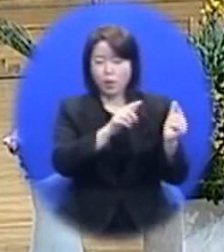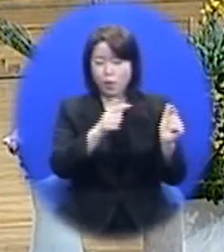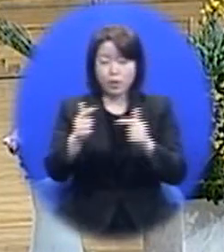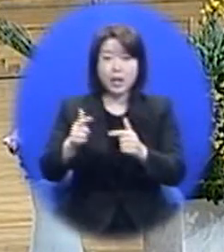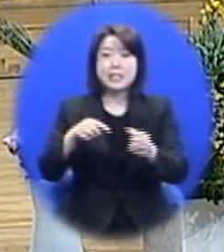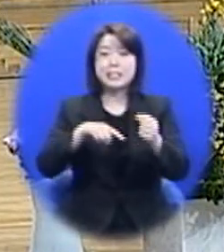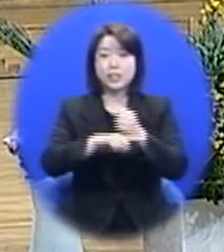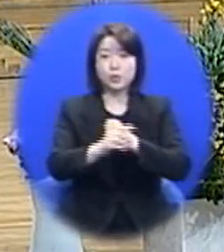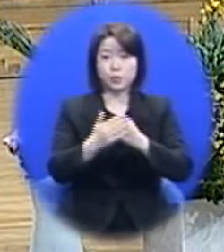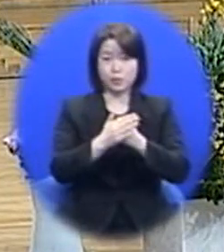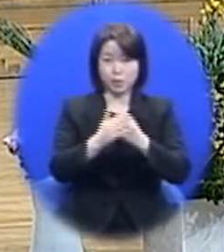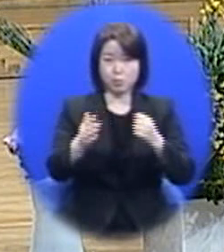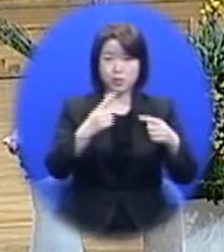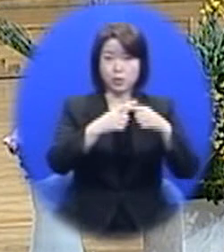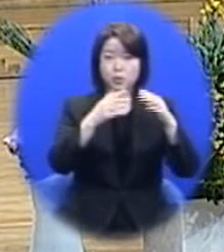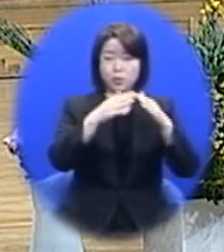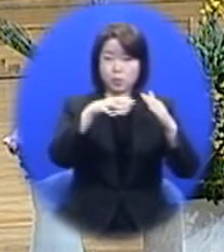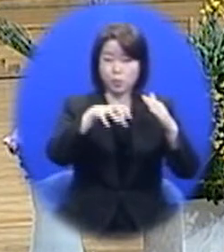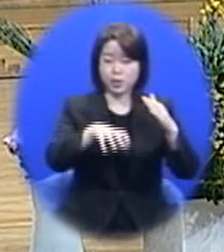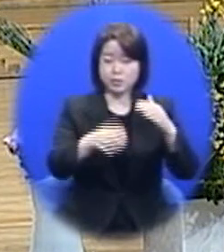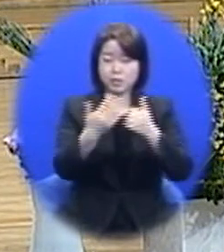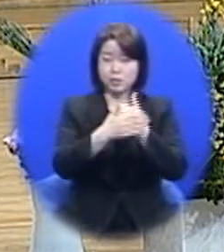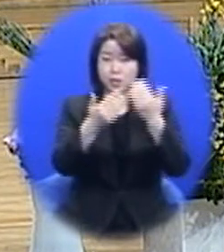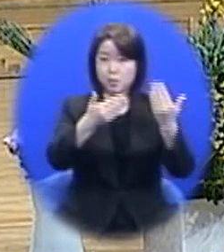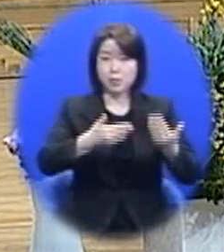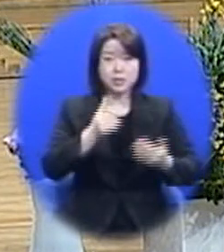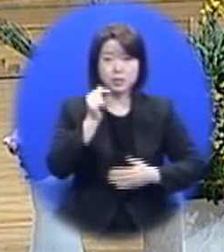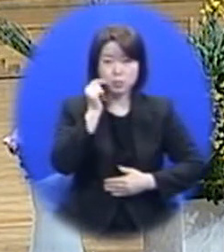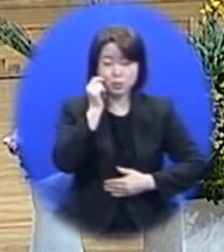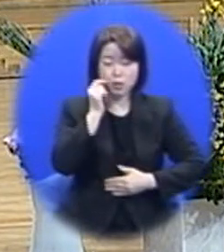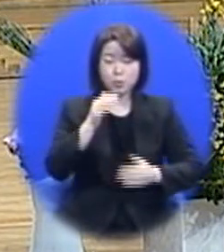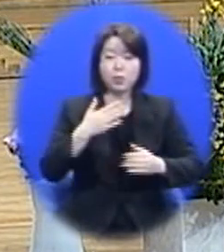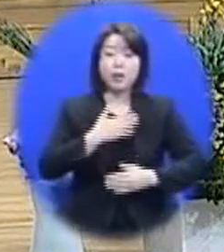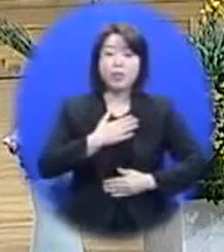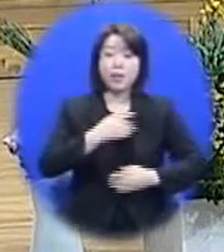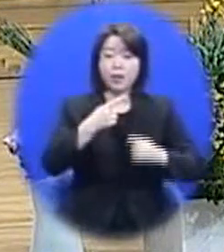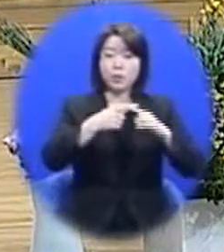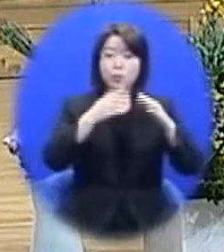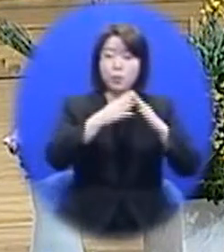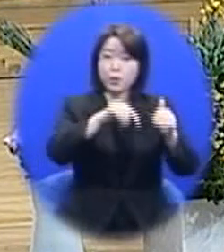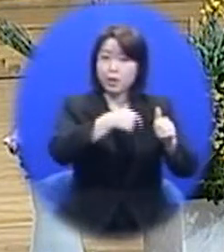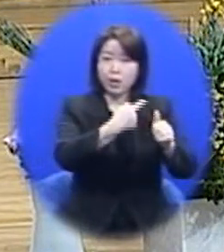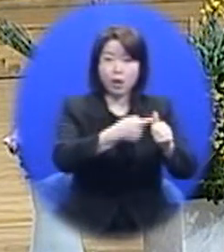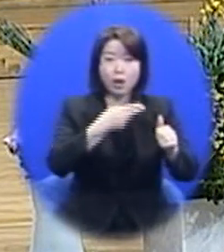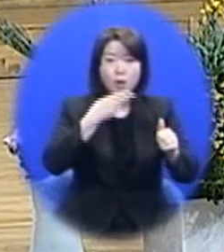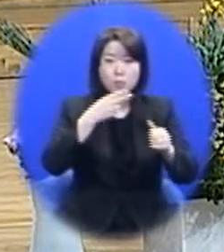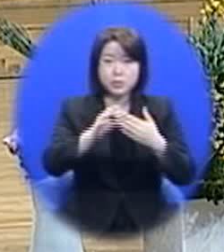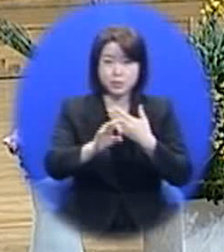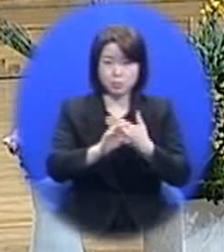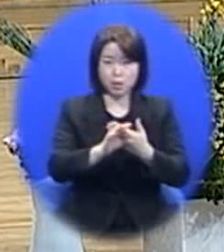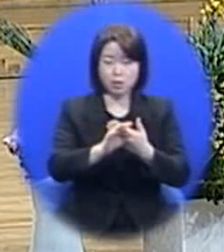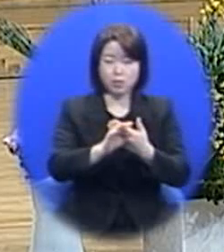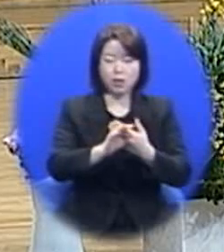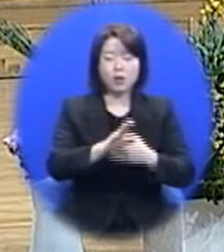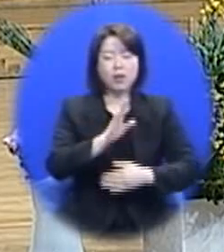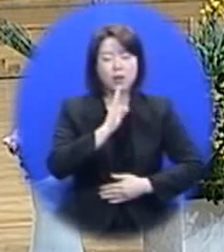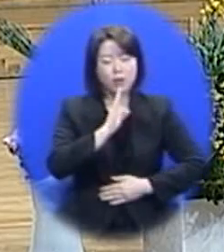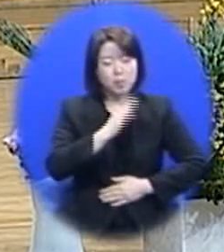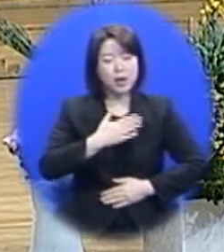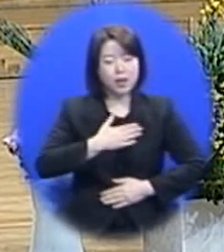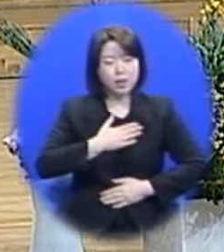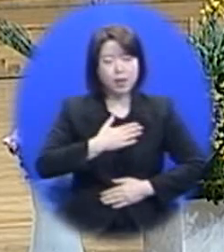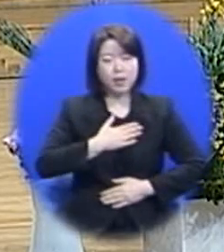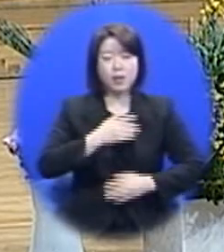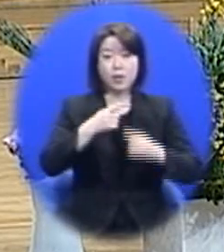이유로 교회에서 은혜를 받지 못하고 내가 소속된 교회가 없어지게 되면, 비로소 그때 교회가 나에게 얼마나